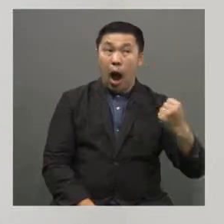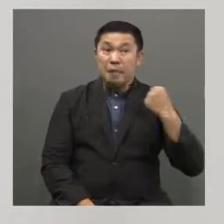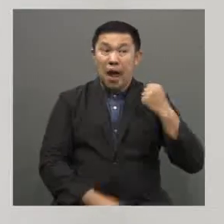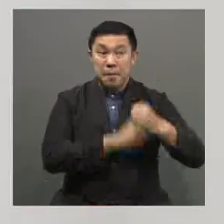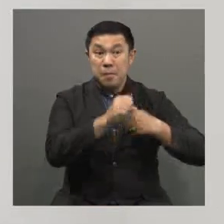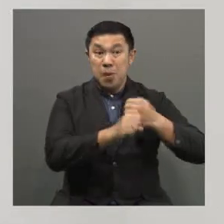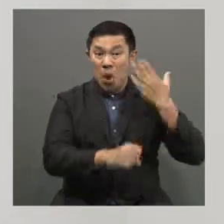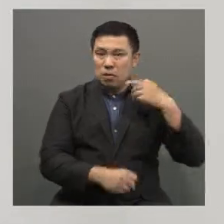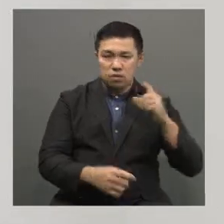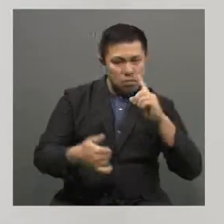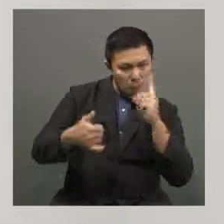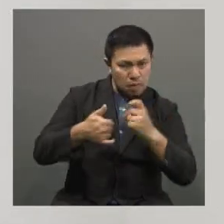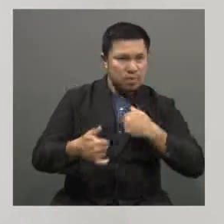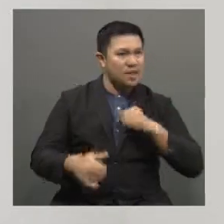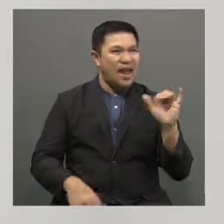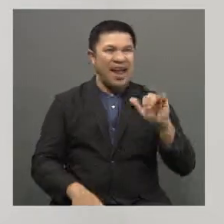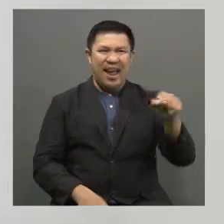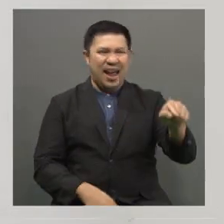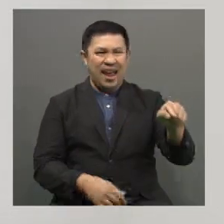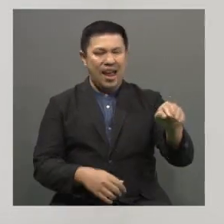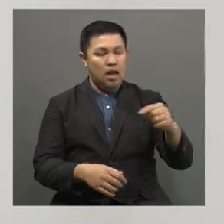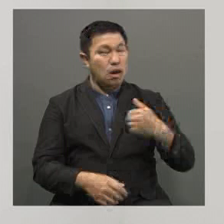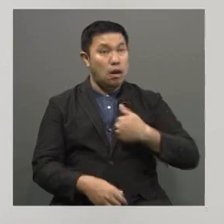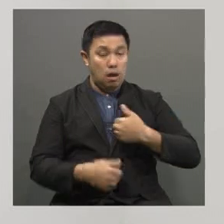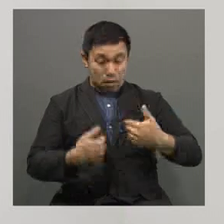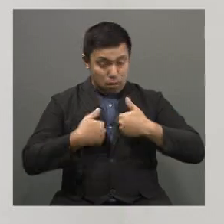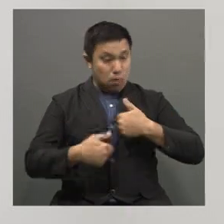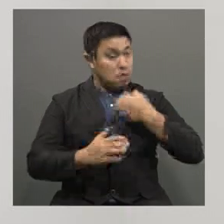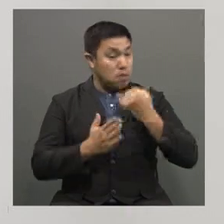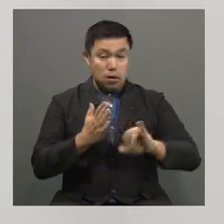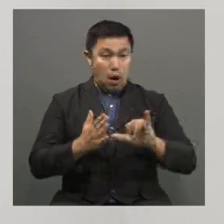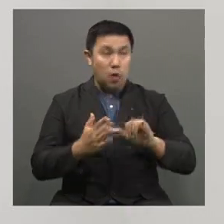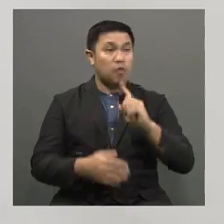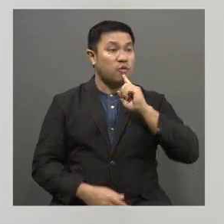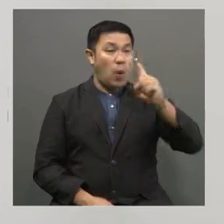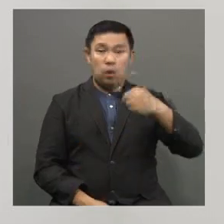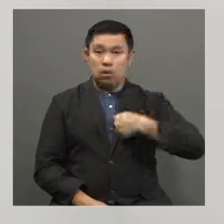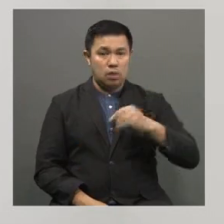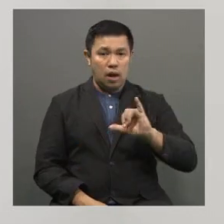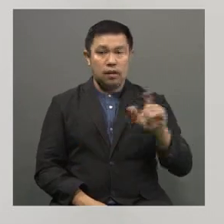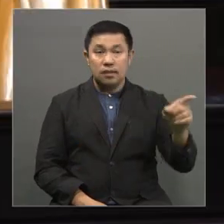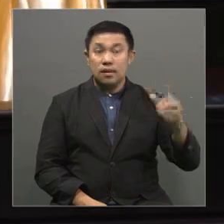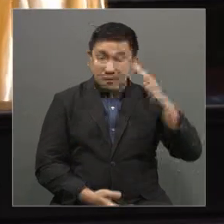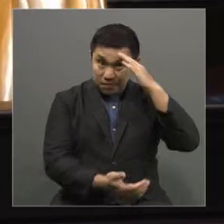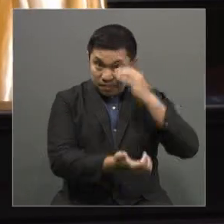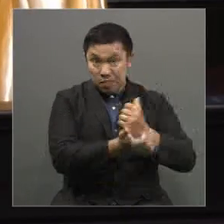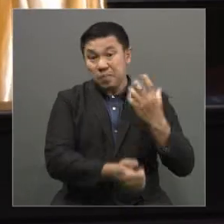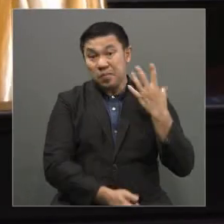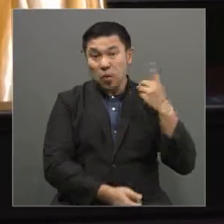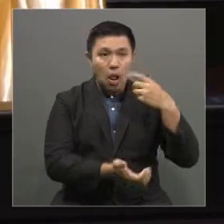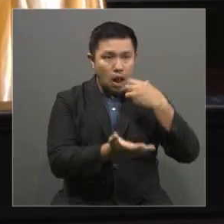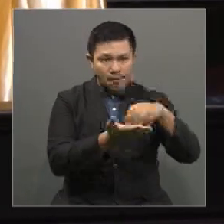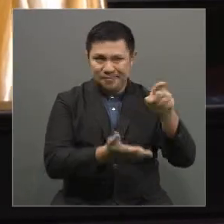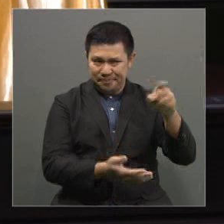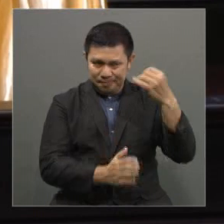แล้วซึ่งจนถึงวันนี้เจ้าตัวก็ยังไม่ถูกแจ้งข้อหาใดๆเพราะฉะนั้นการให้สัมภาษณ์ของพล.ตำรวจตรีจรูญเกียรติเมื่อวานนี้อาจ